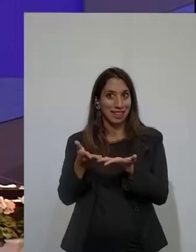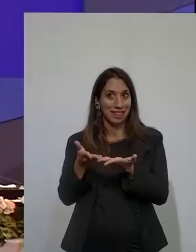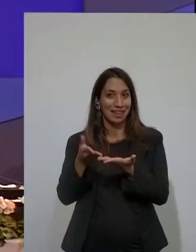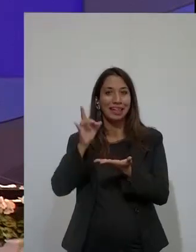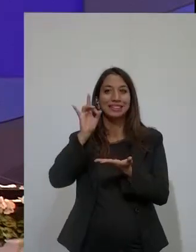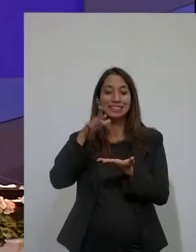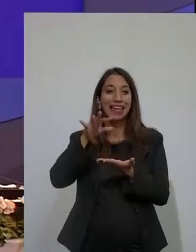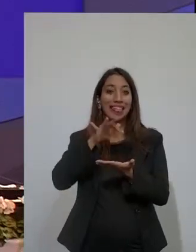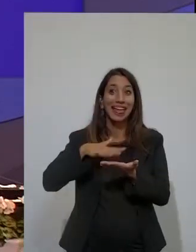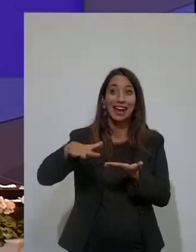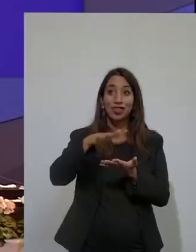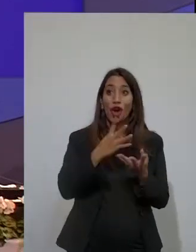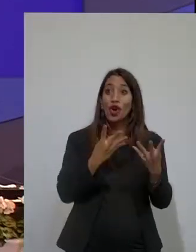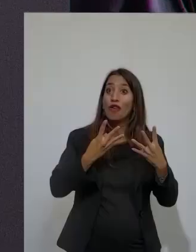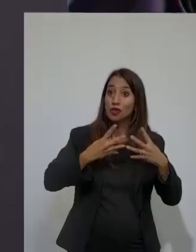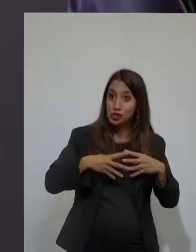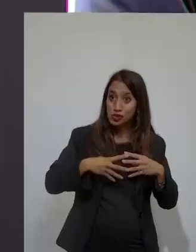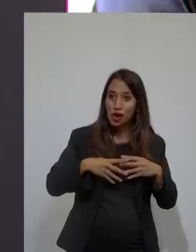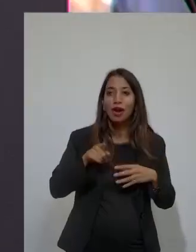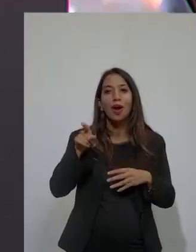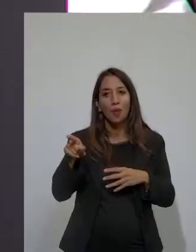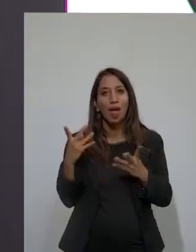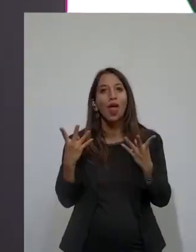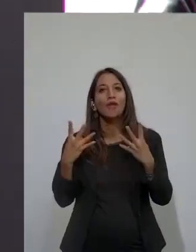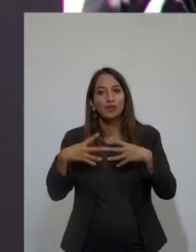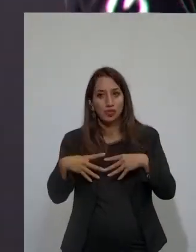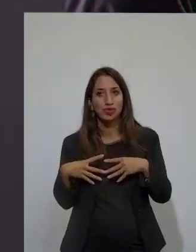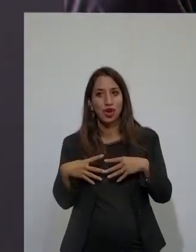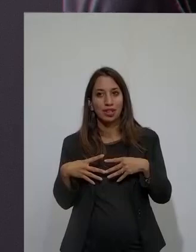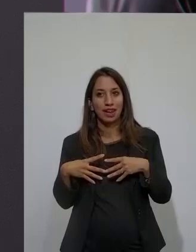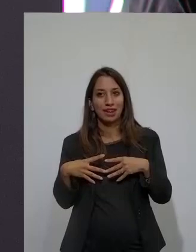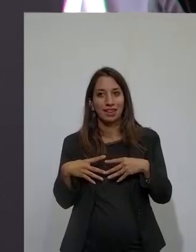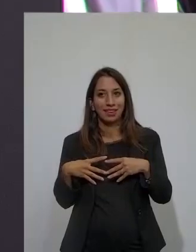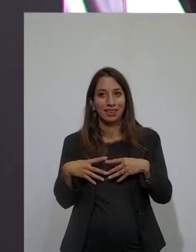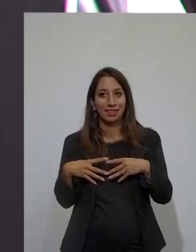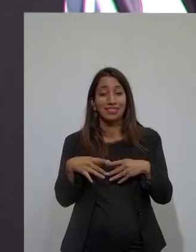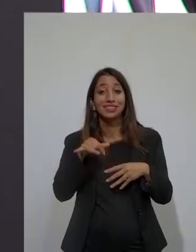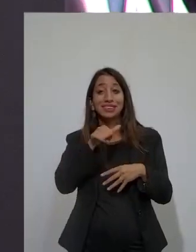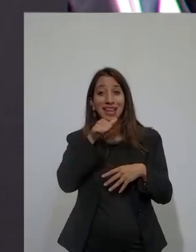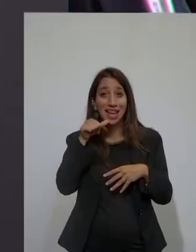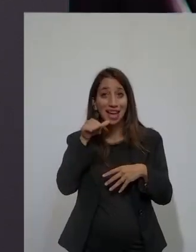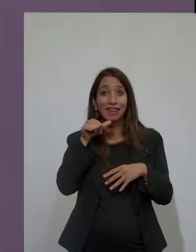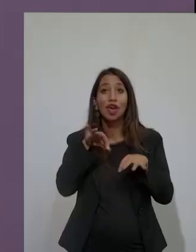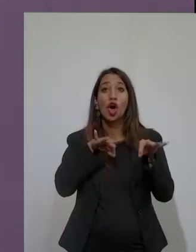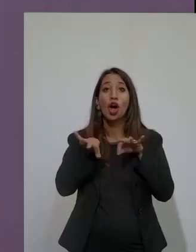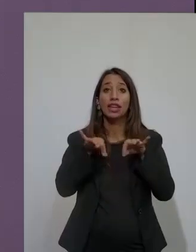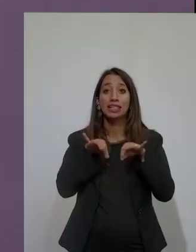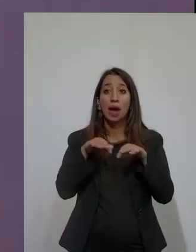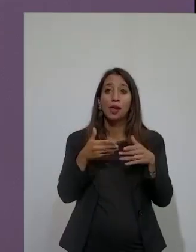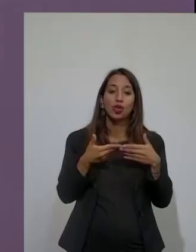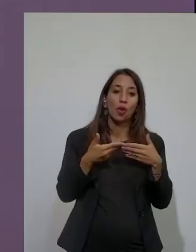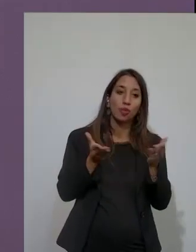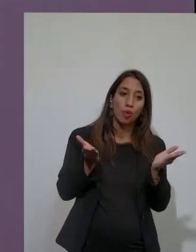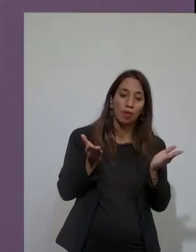funziona. E quindi da questo punto di vista abbiamo la necessità di un coordinamento pubblico-privato, abbiamo